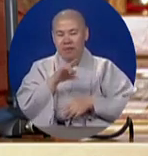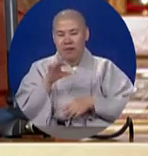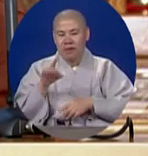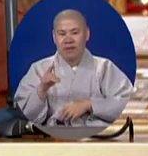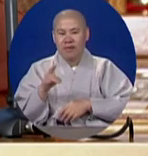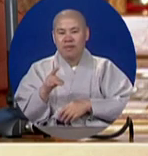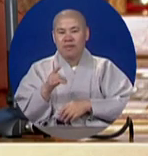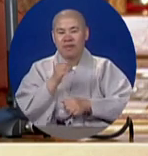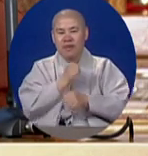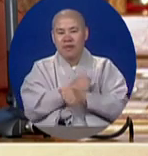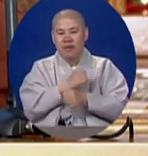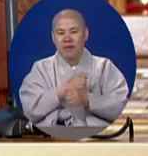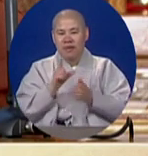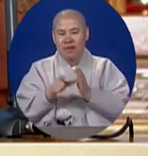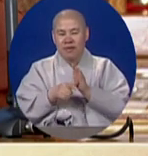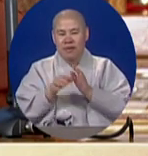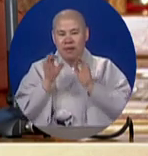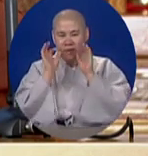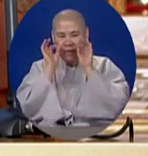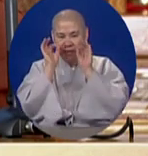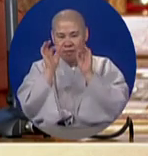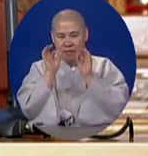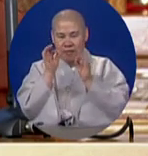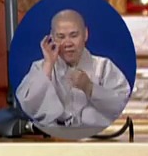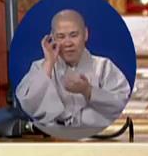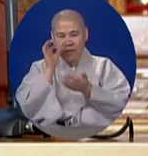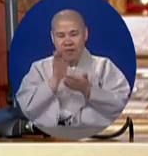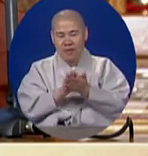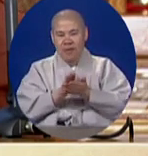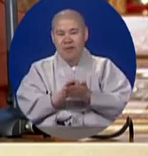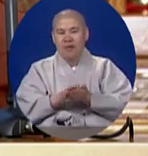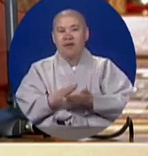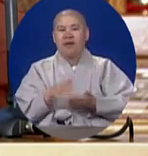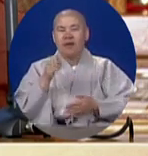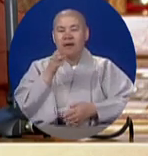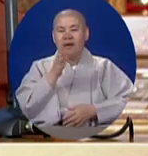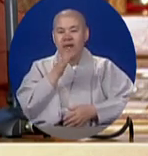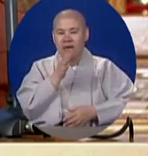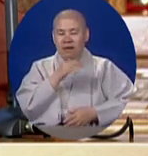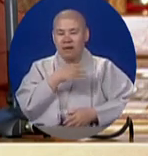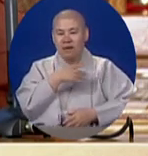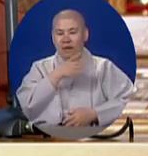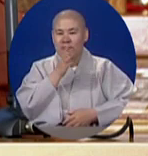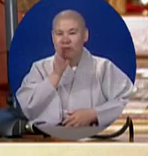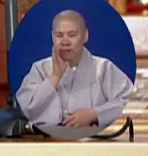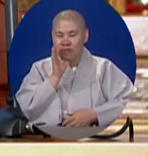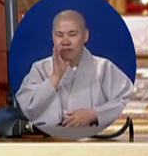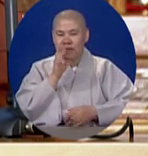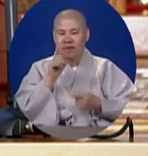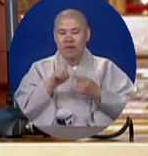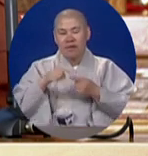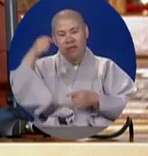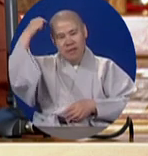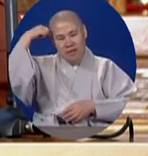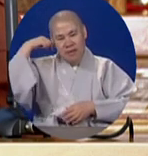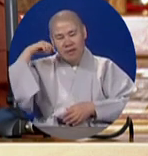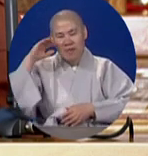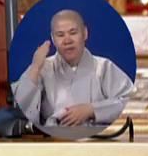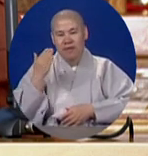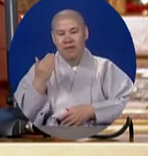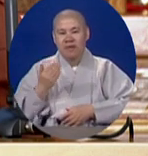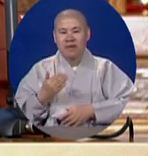보고 이 양반이 이제 연세가 들었다. 그때 느꼈어요. 그래서 뭐라고